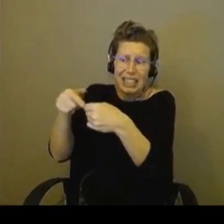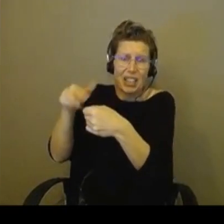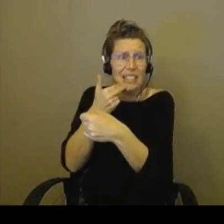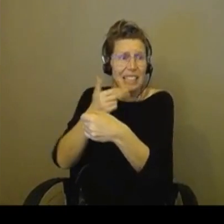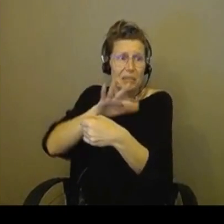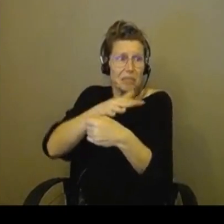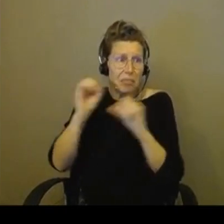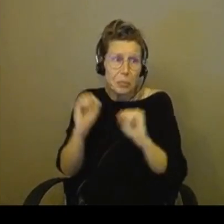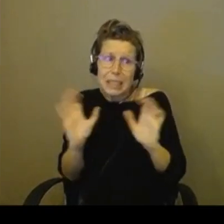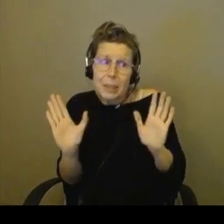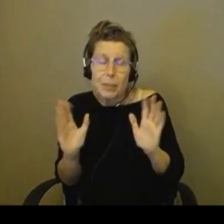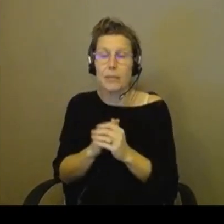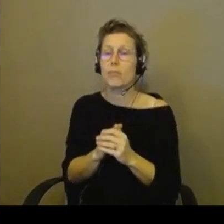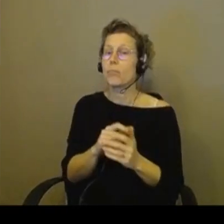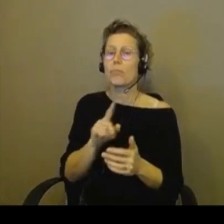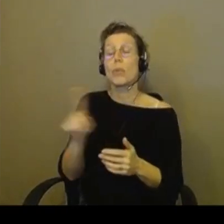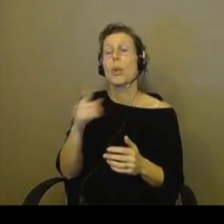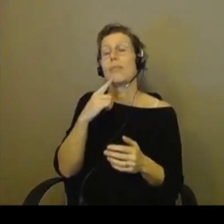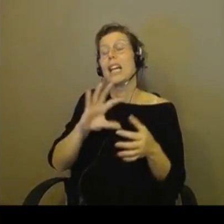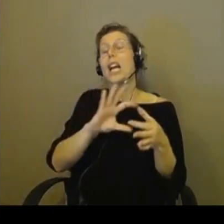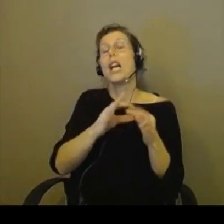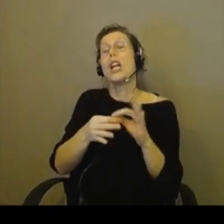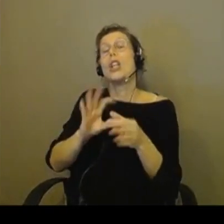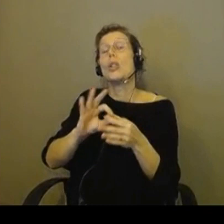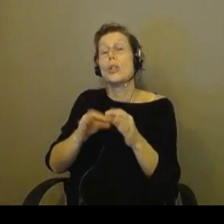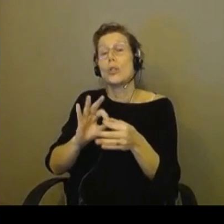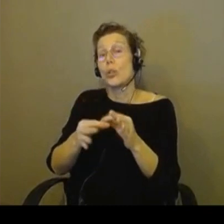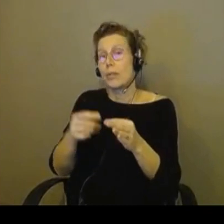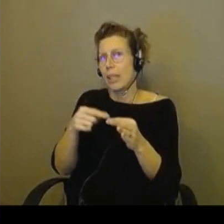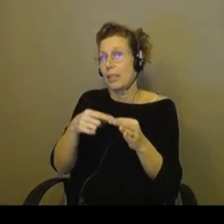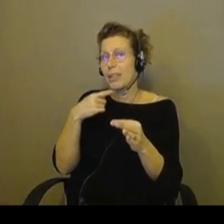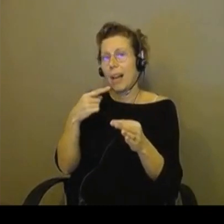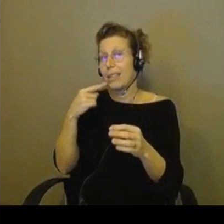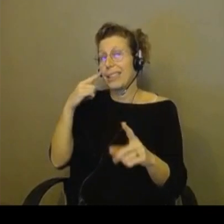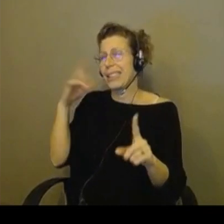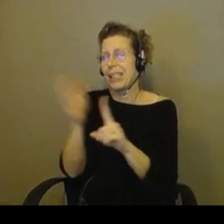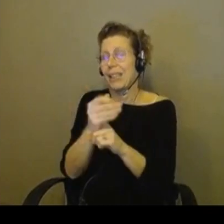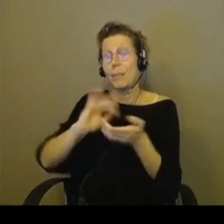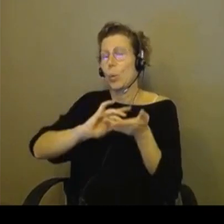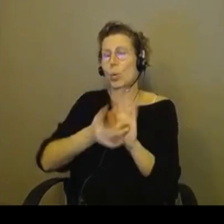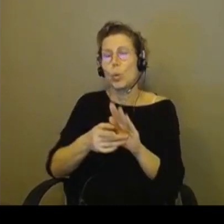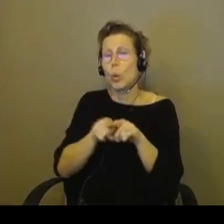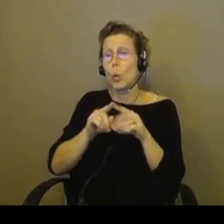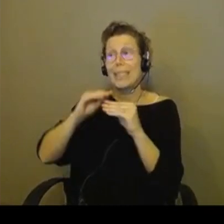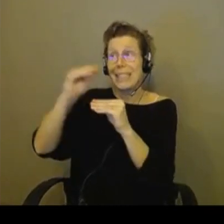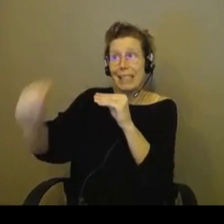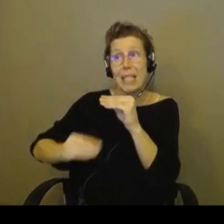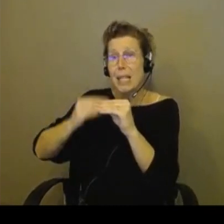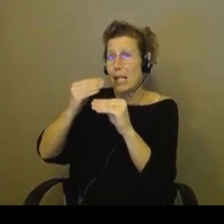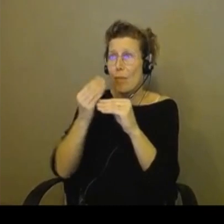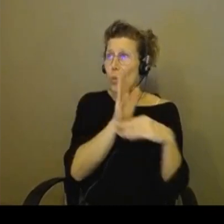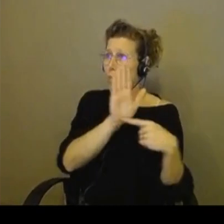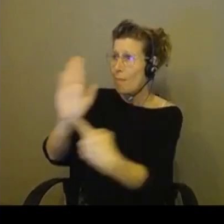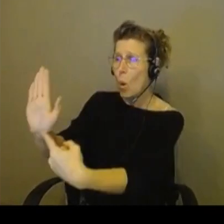pour montrer au monde entier qu'on offre des conditions de transport en Île-de-France qui sont satisfaisantes, à la hauteur de ce que peuvent